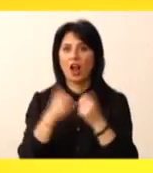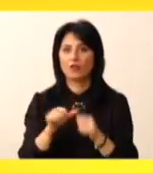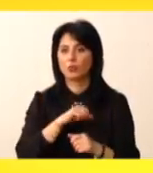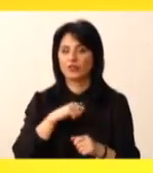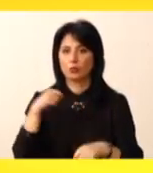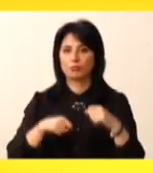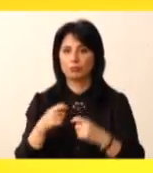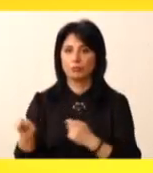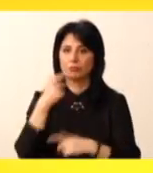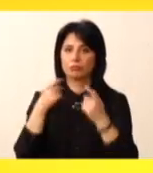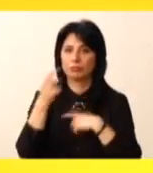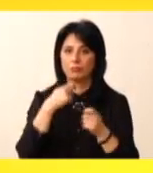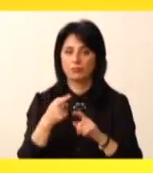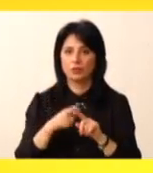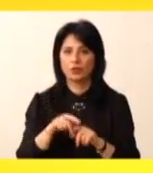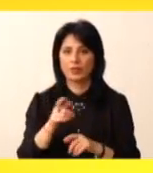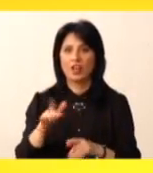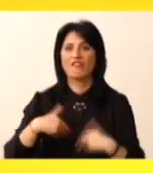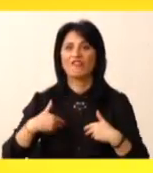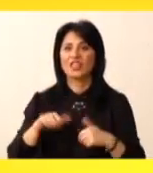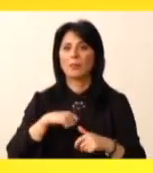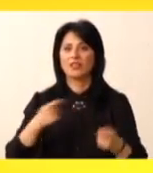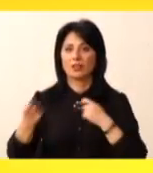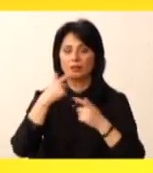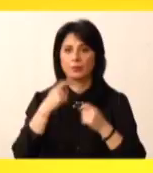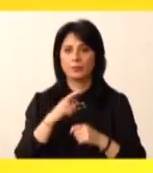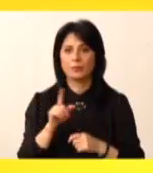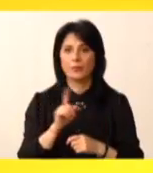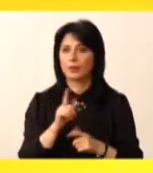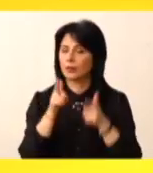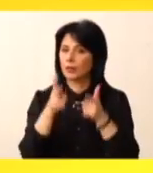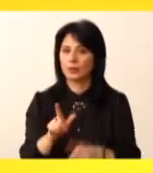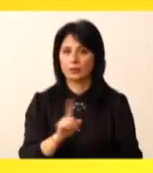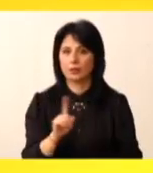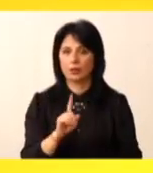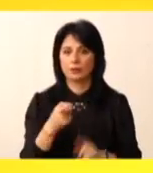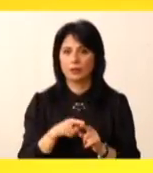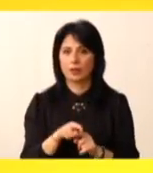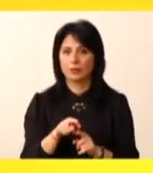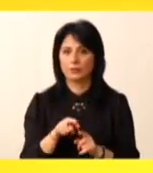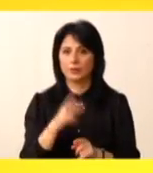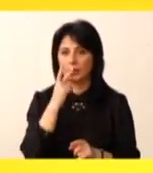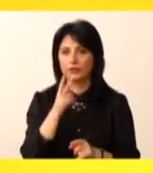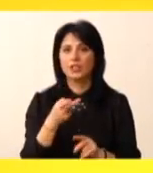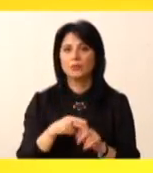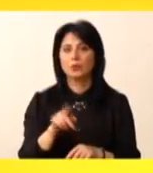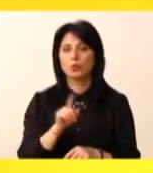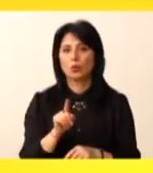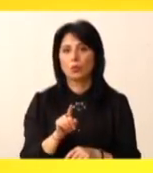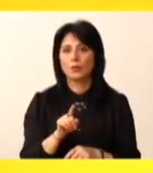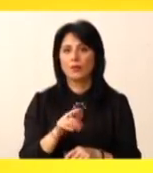ვიწყებთ ხოლმე მინერალებით და ვიტამინებით თვითმკურნალობას. არ დავეთანხმებით ასეთ შეხედულებას, იმიტომ